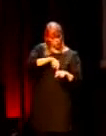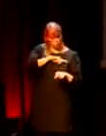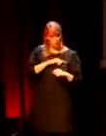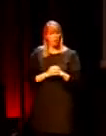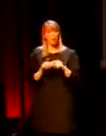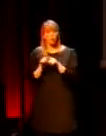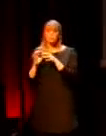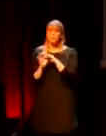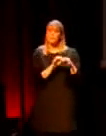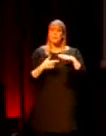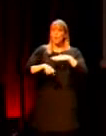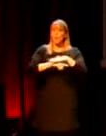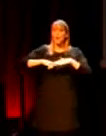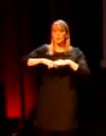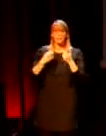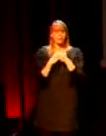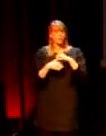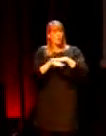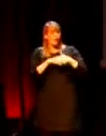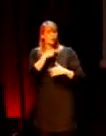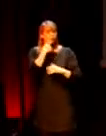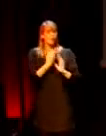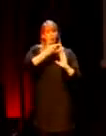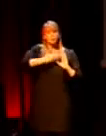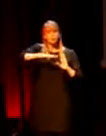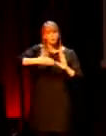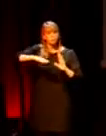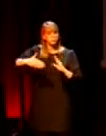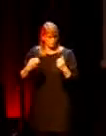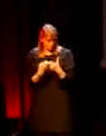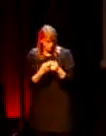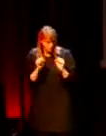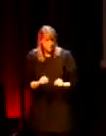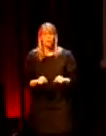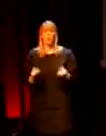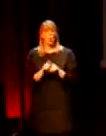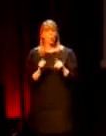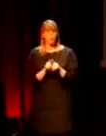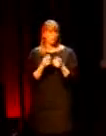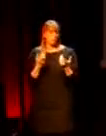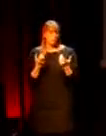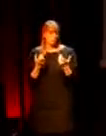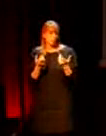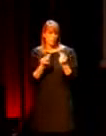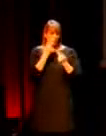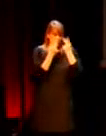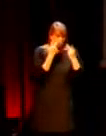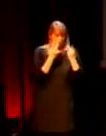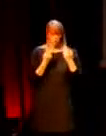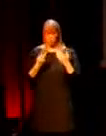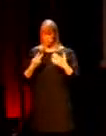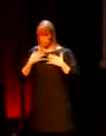le langage. Quand on parle, il y a une sorte de mélodie hein, qui existe. Les interactions aussi auditives, visuelles et motrices quand on joue d'un